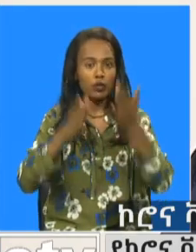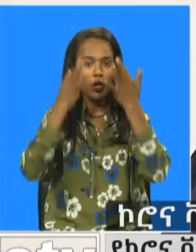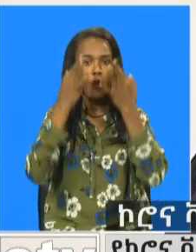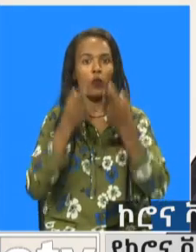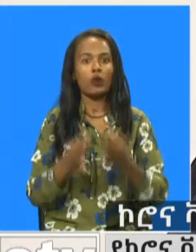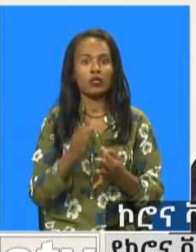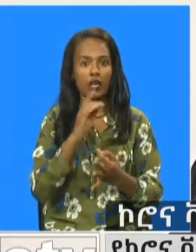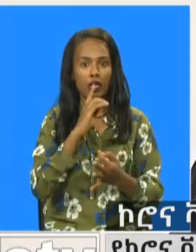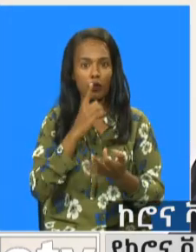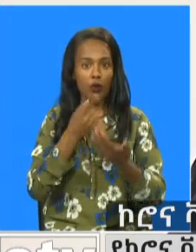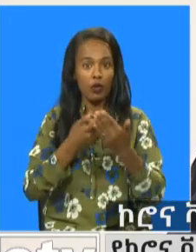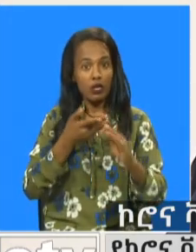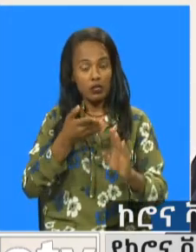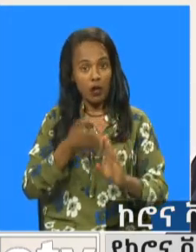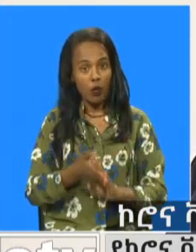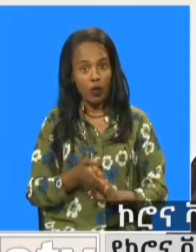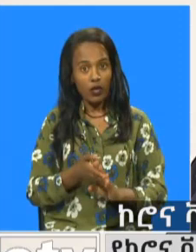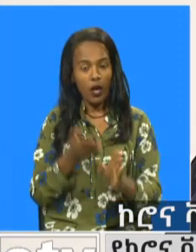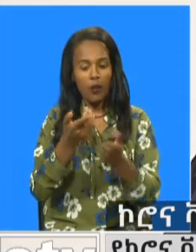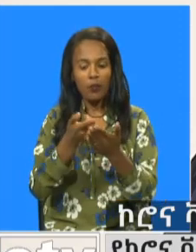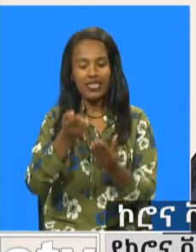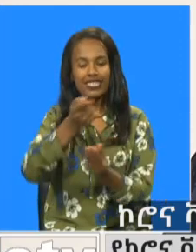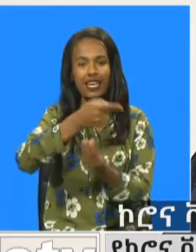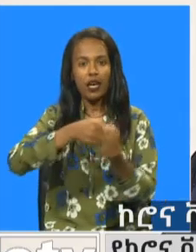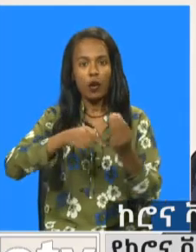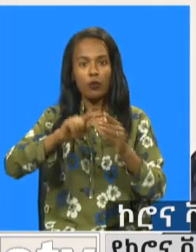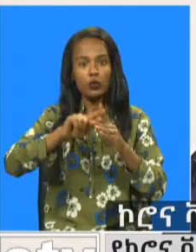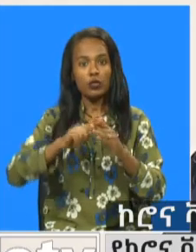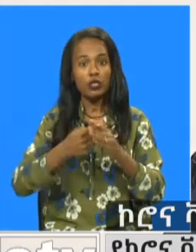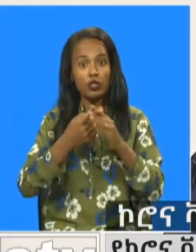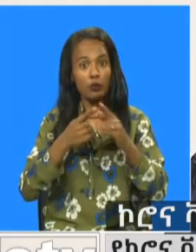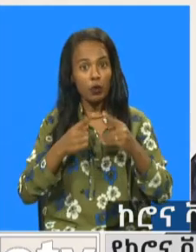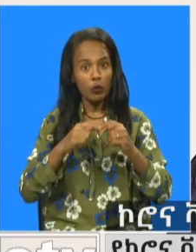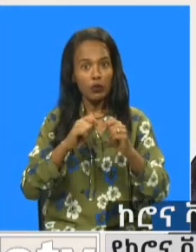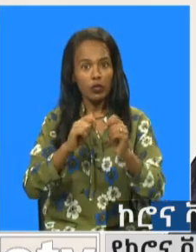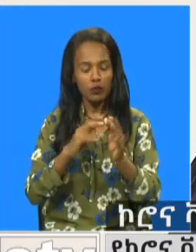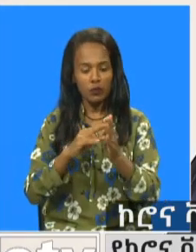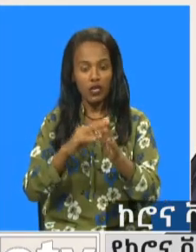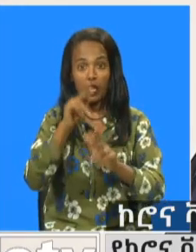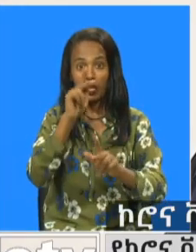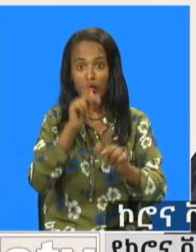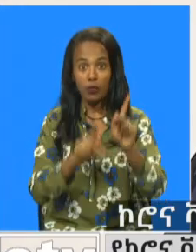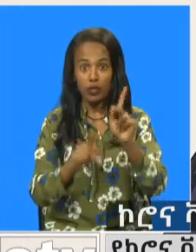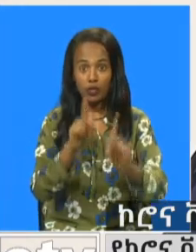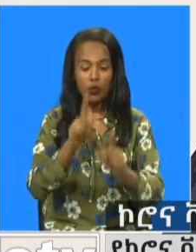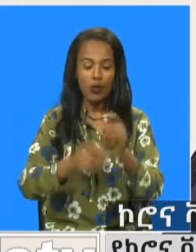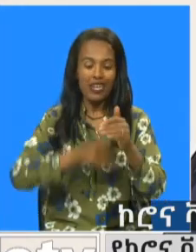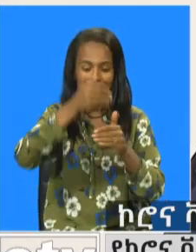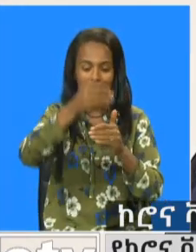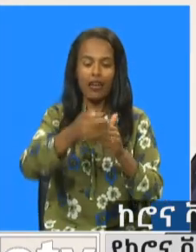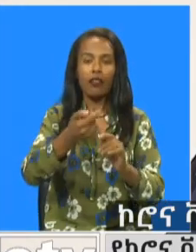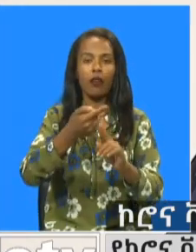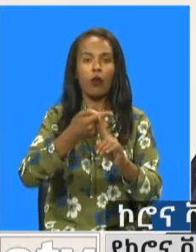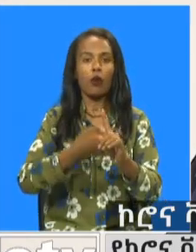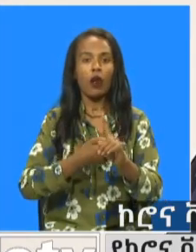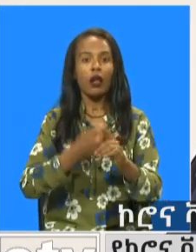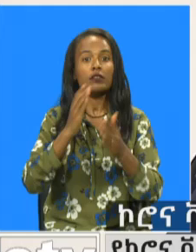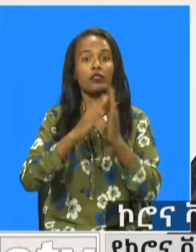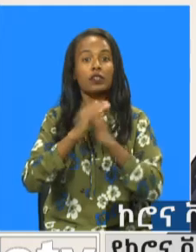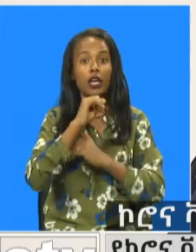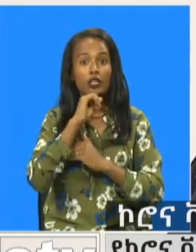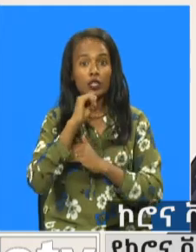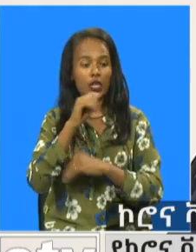ነው። ከዚህ አኳያ በእነዚህ አካባቢዎች የተጀመረው ጥረት ለምሳሌ ህብረተሰቡ ለቀጣይ ወራት